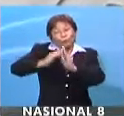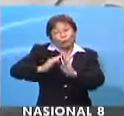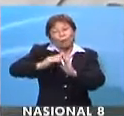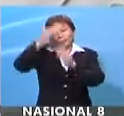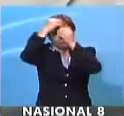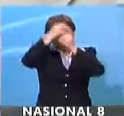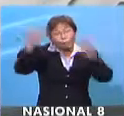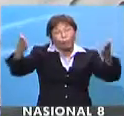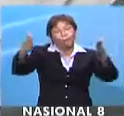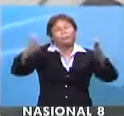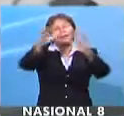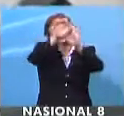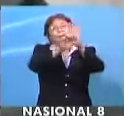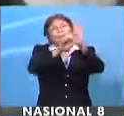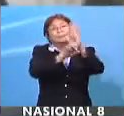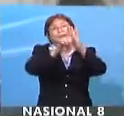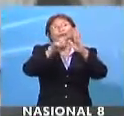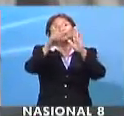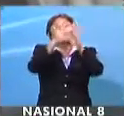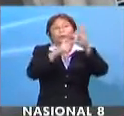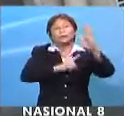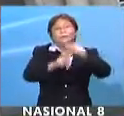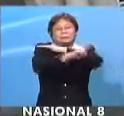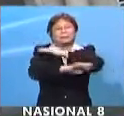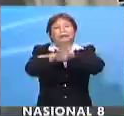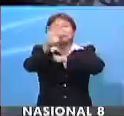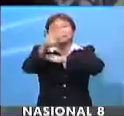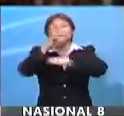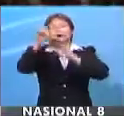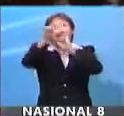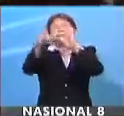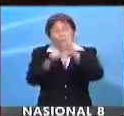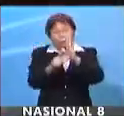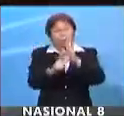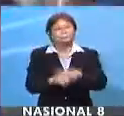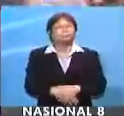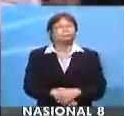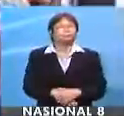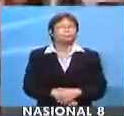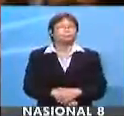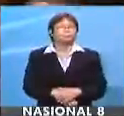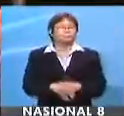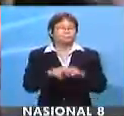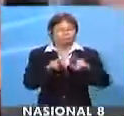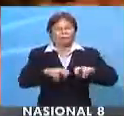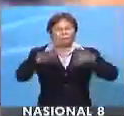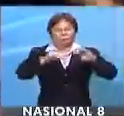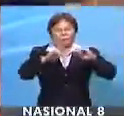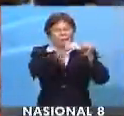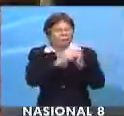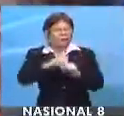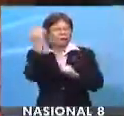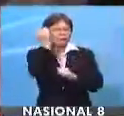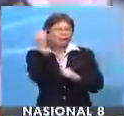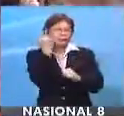yang mengisytiharkan enakmen Syariah Negeri Ilan itu tidak berperlembagaan korum yang bersidang bersama